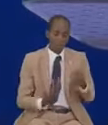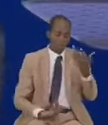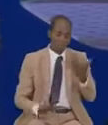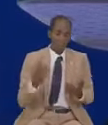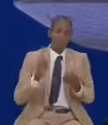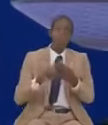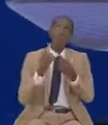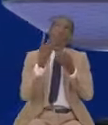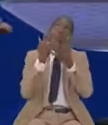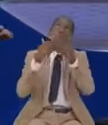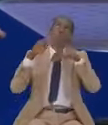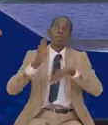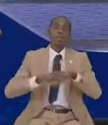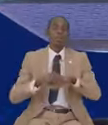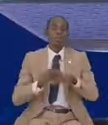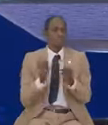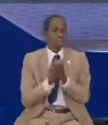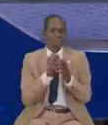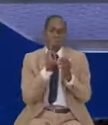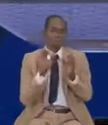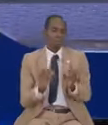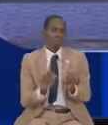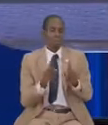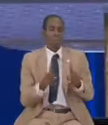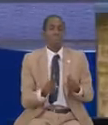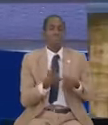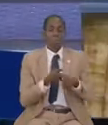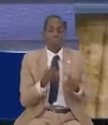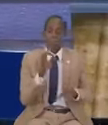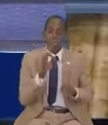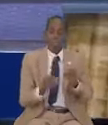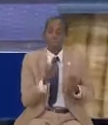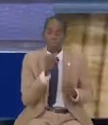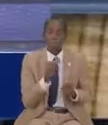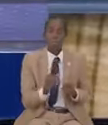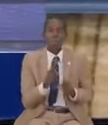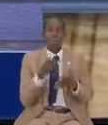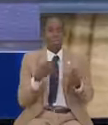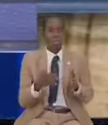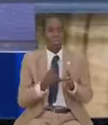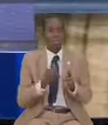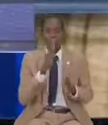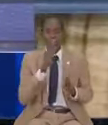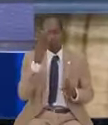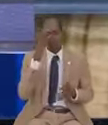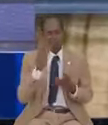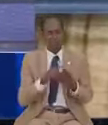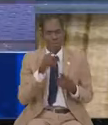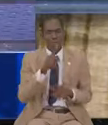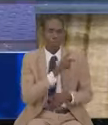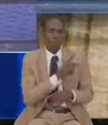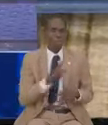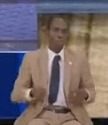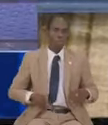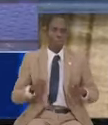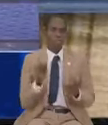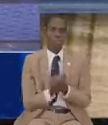fournaise au paradis au ciel d'accord sinon sache au roi que nous ne